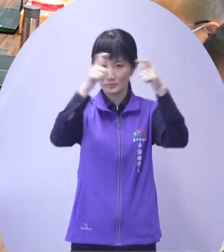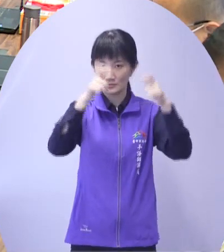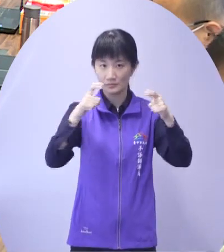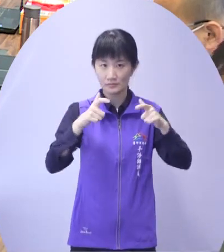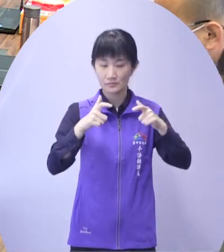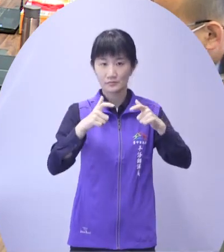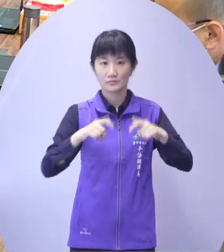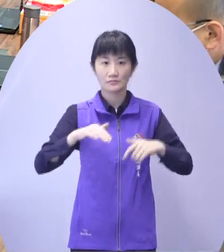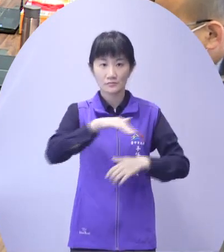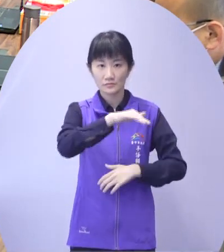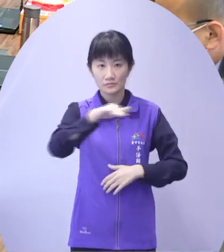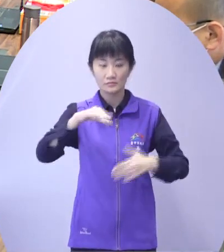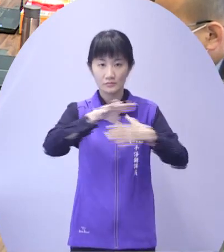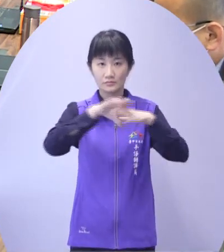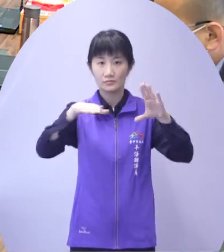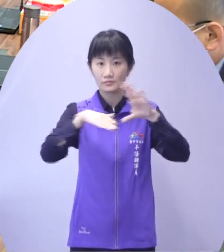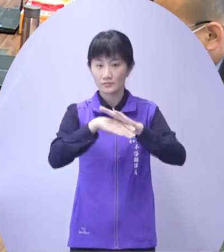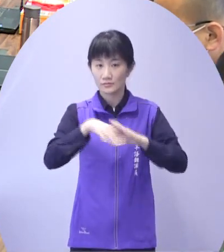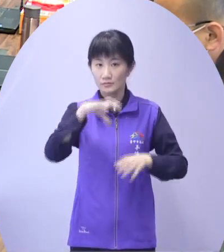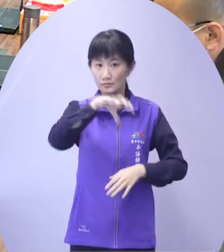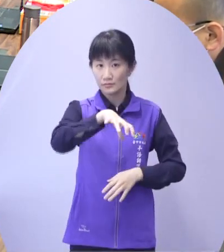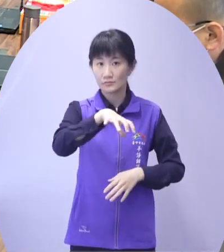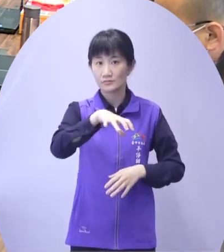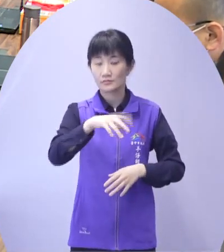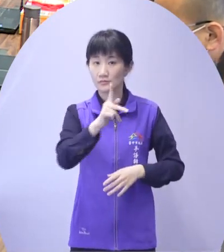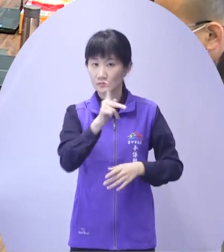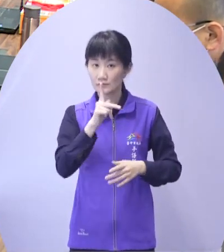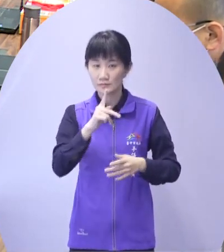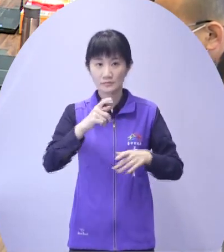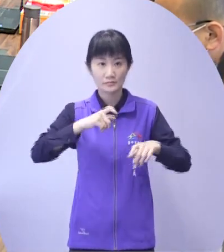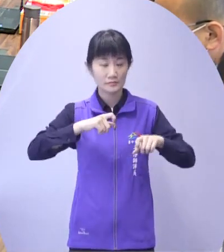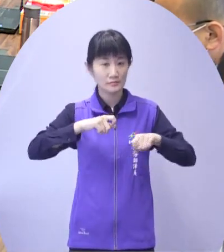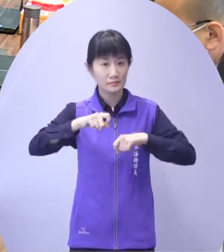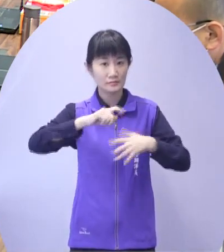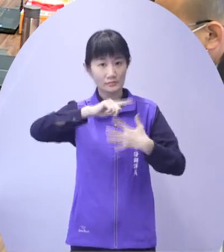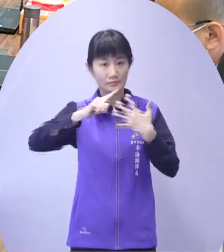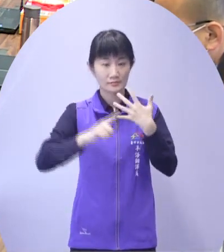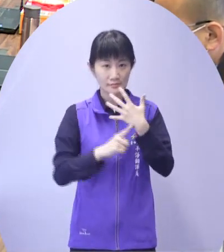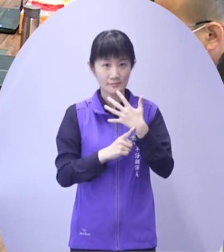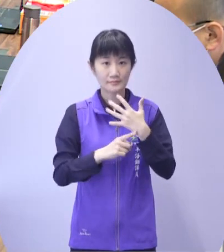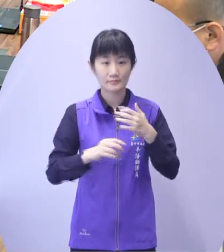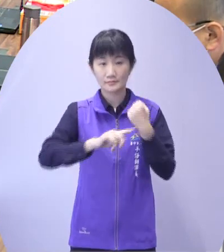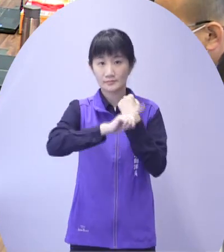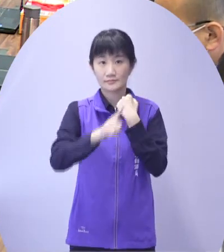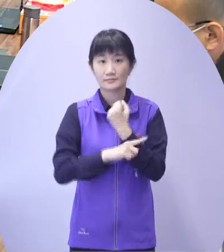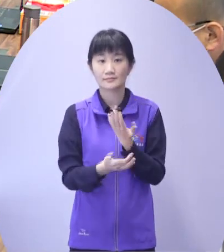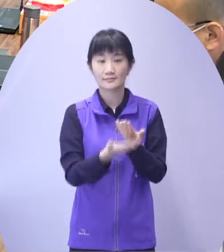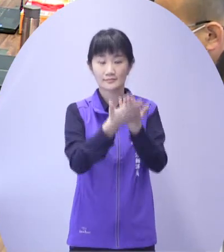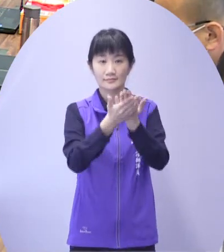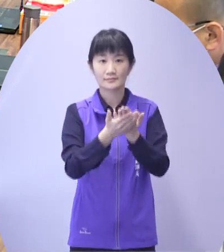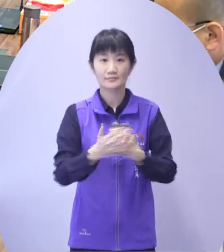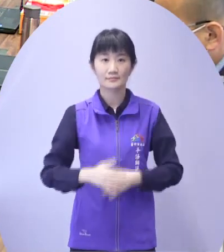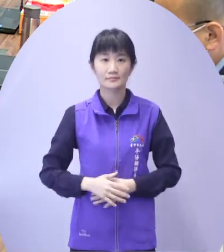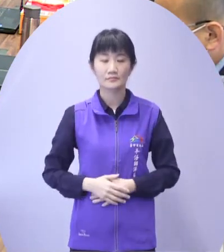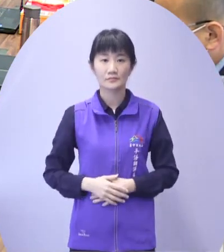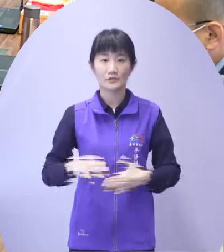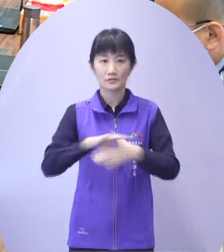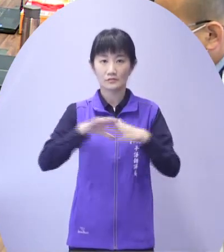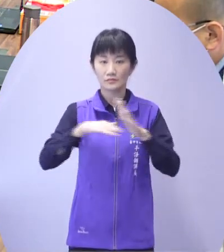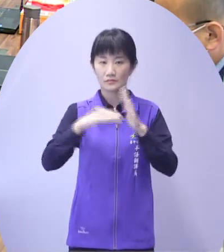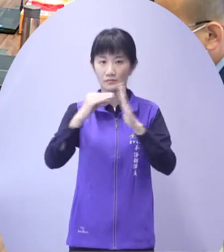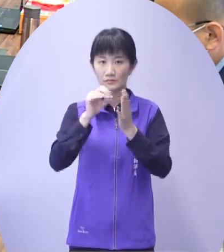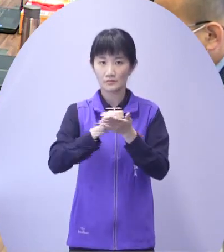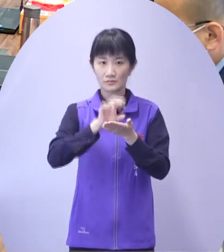文化中心场地使用管理办法草案一份，敬请审议，请文化局说明。 文化局报